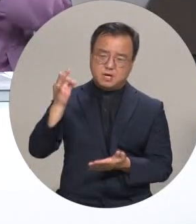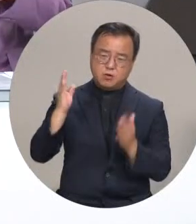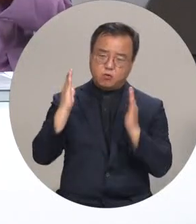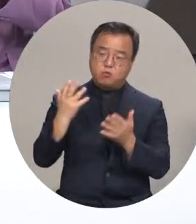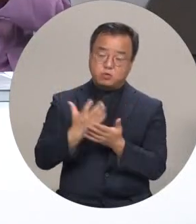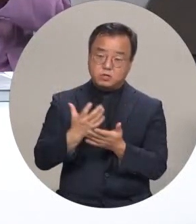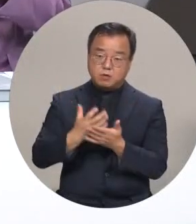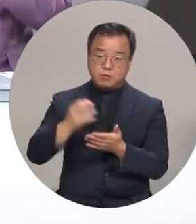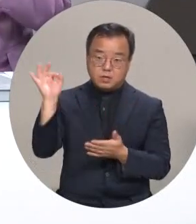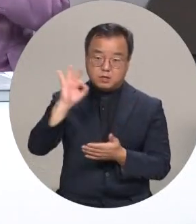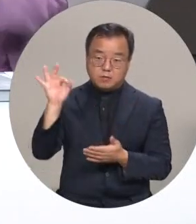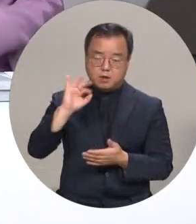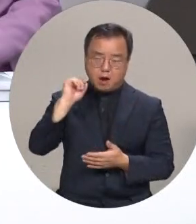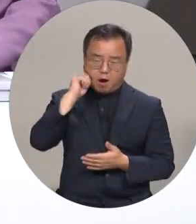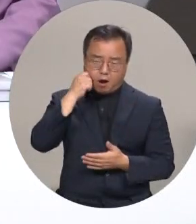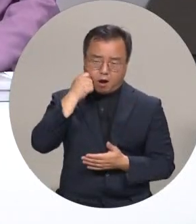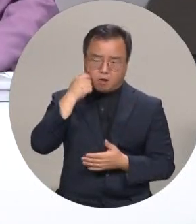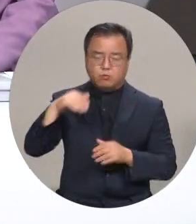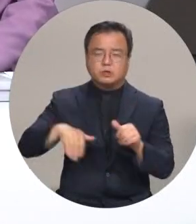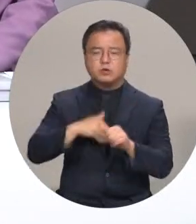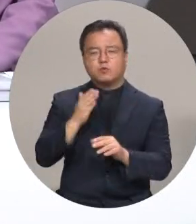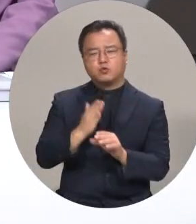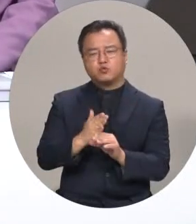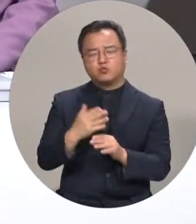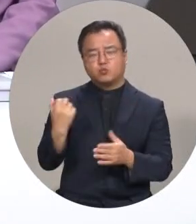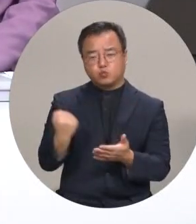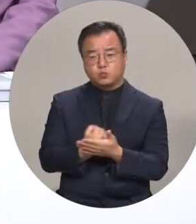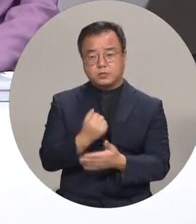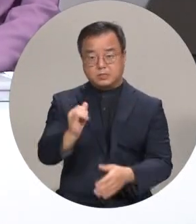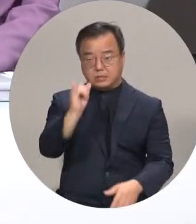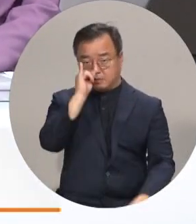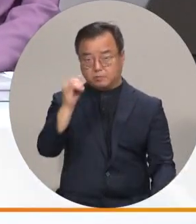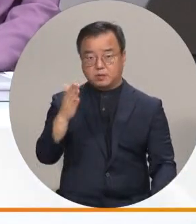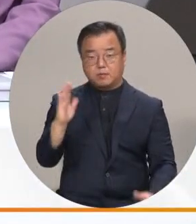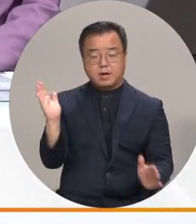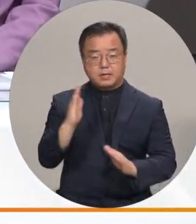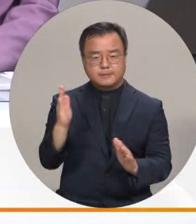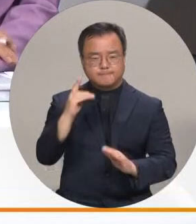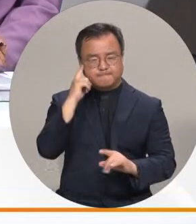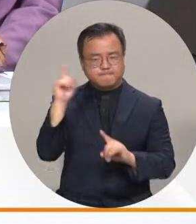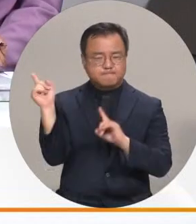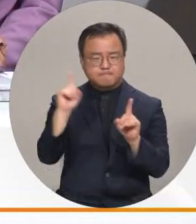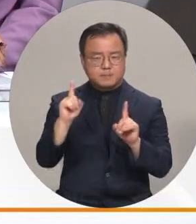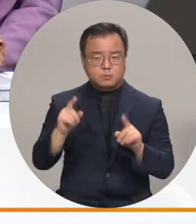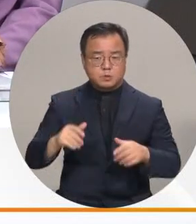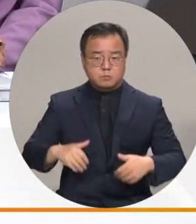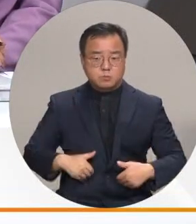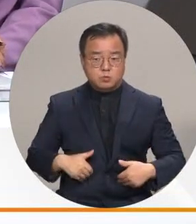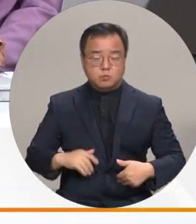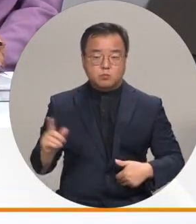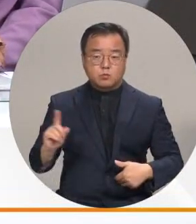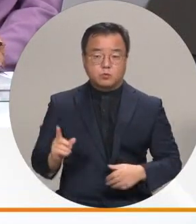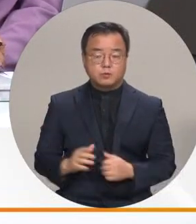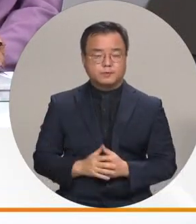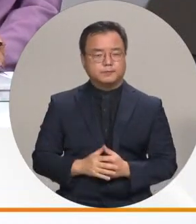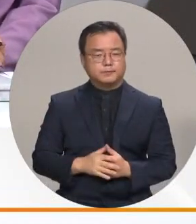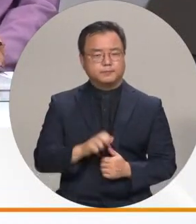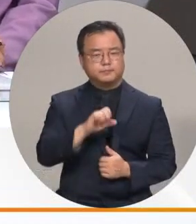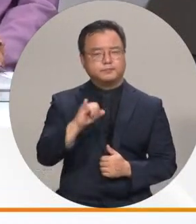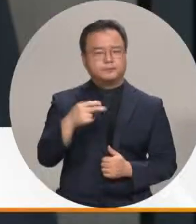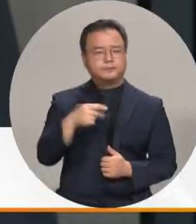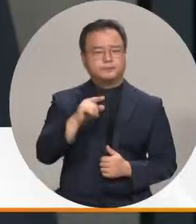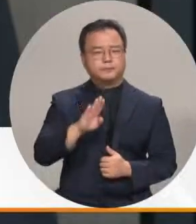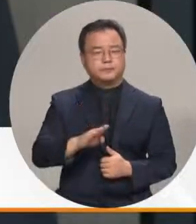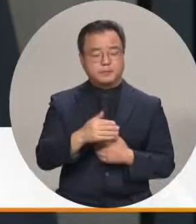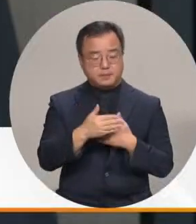구하기 어렵다는 어떤 현실은 안타까운 면이 있지만 그래도 학생들이 좀 경각심을 가져야 되지 않겠습니까네 피대 방은